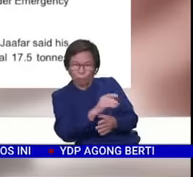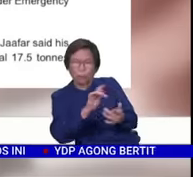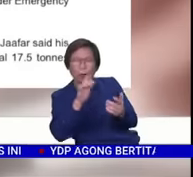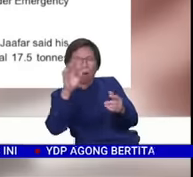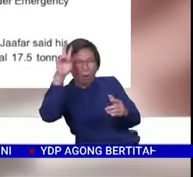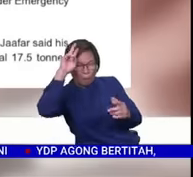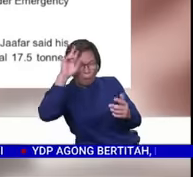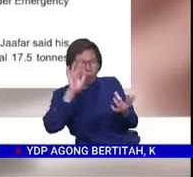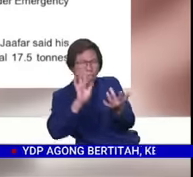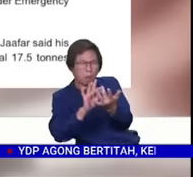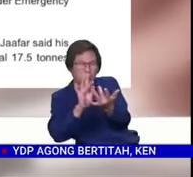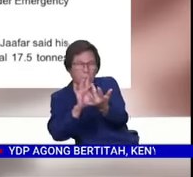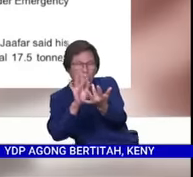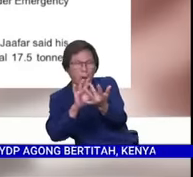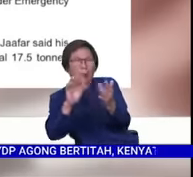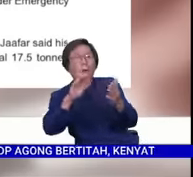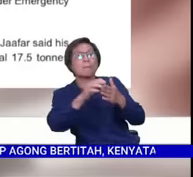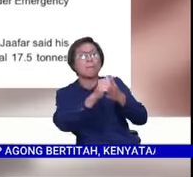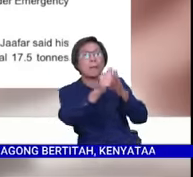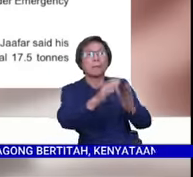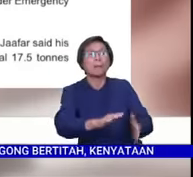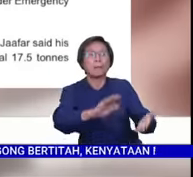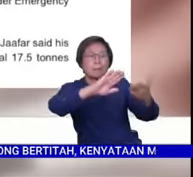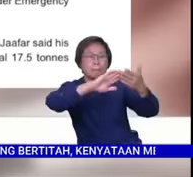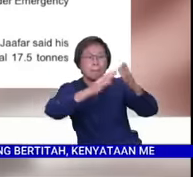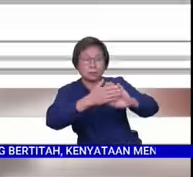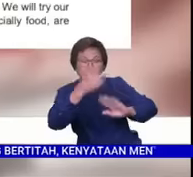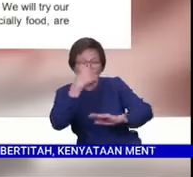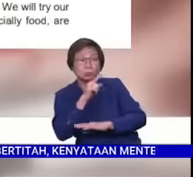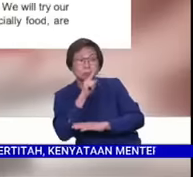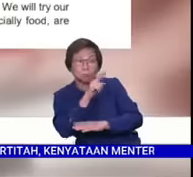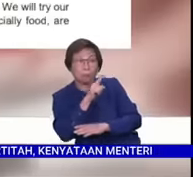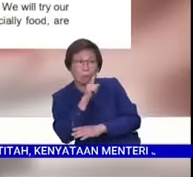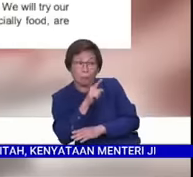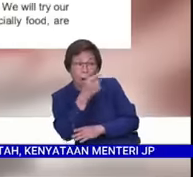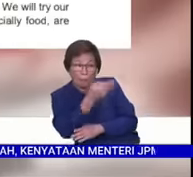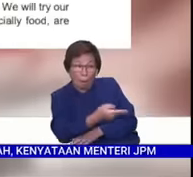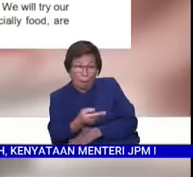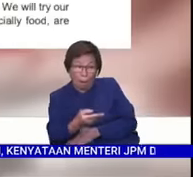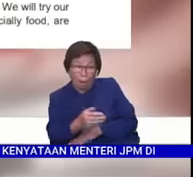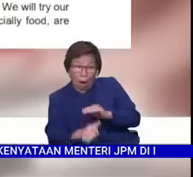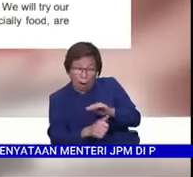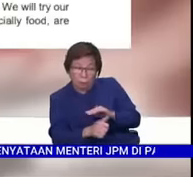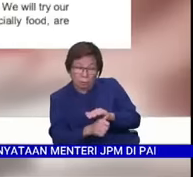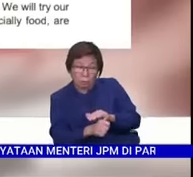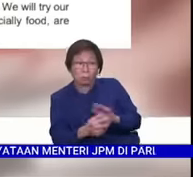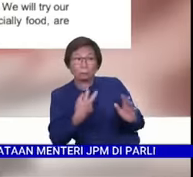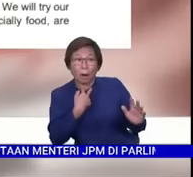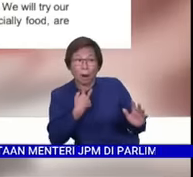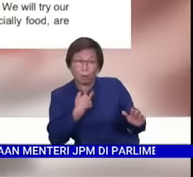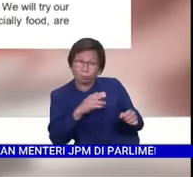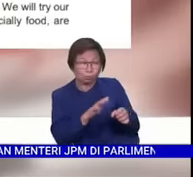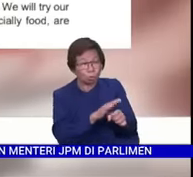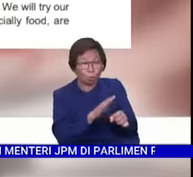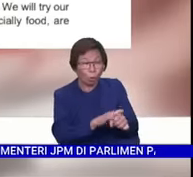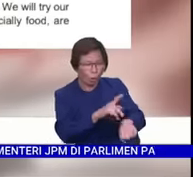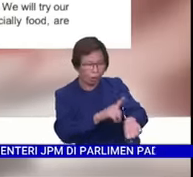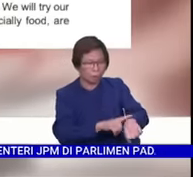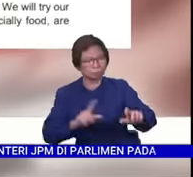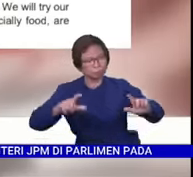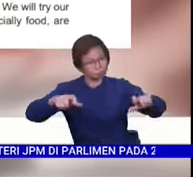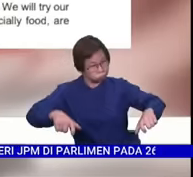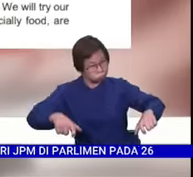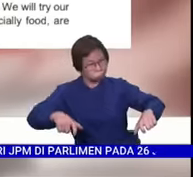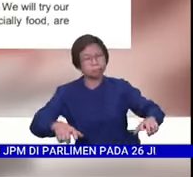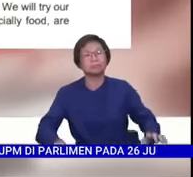kerap berhubung dengan pemimpin masyarakat bagi memastikan barangan keperluan asas mereka yang terjejas sentiasa mencukupi dalam tempoh